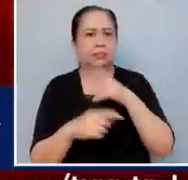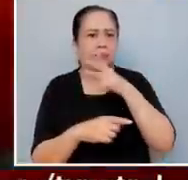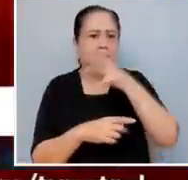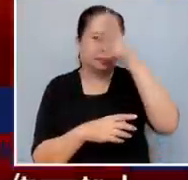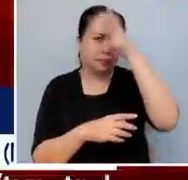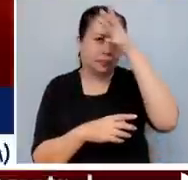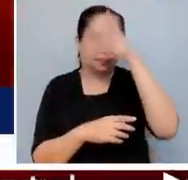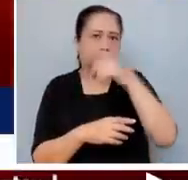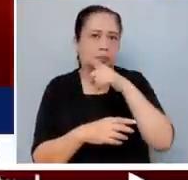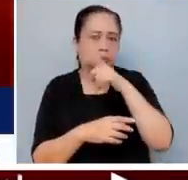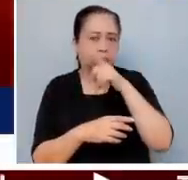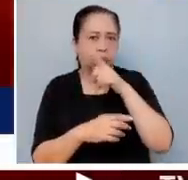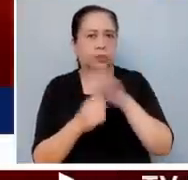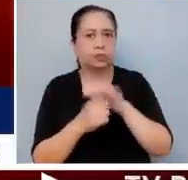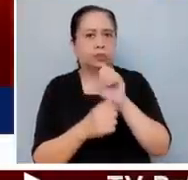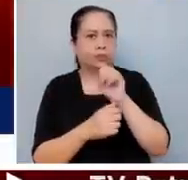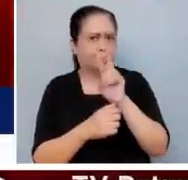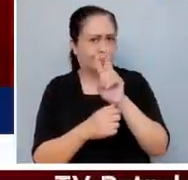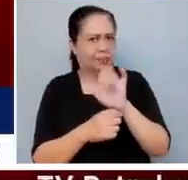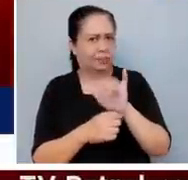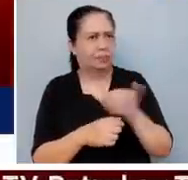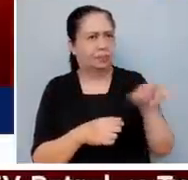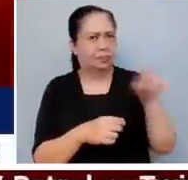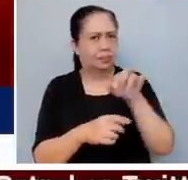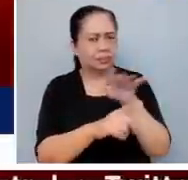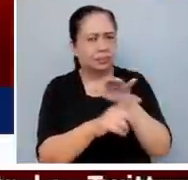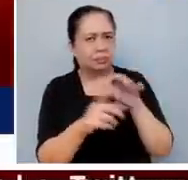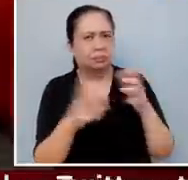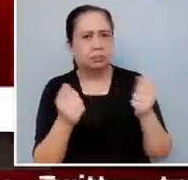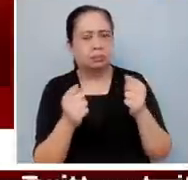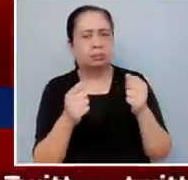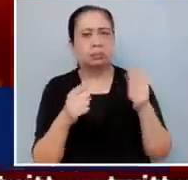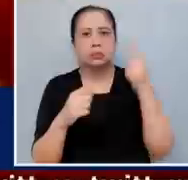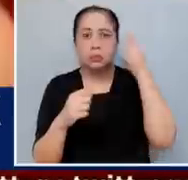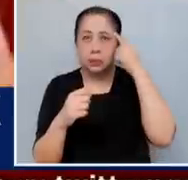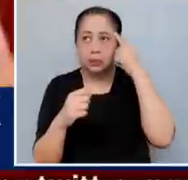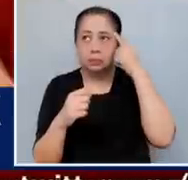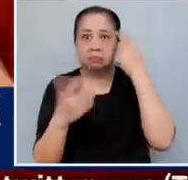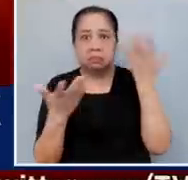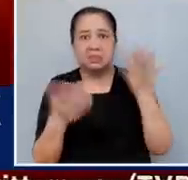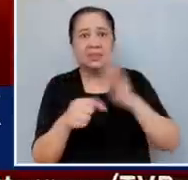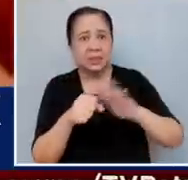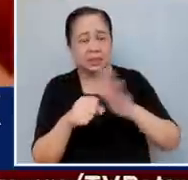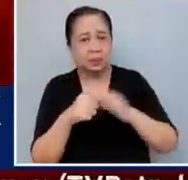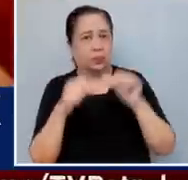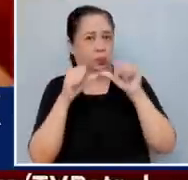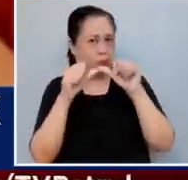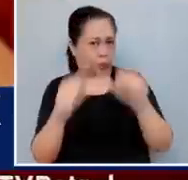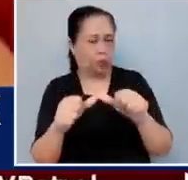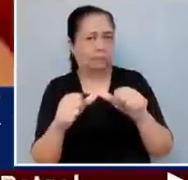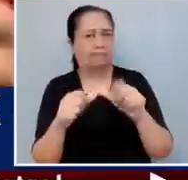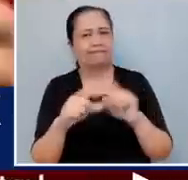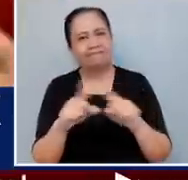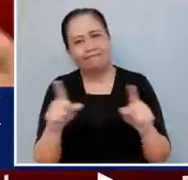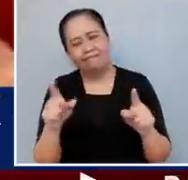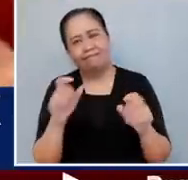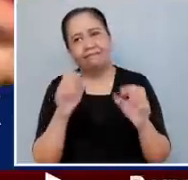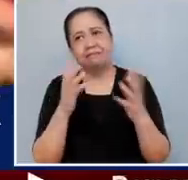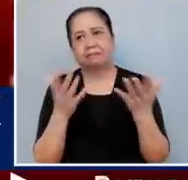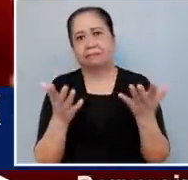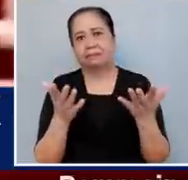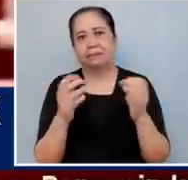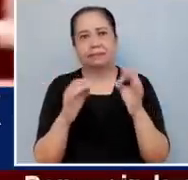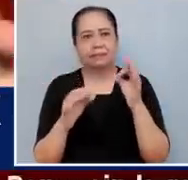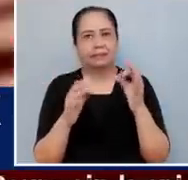nag-serve yan, I presume, no? Na enough pa rin, no? Para masustain. Eh kaya lang, kung